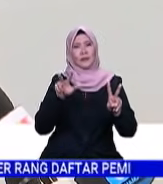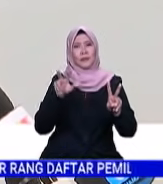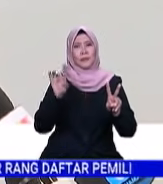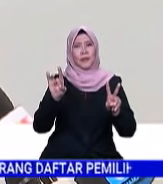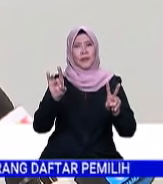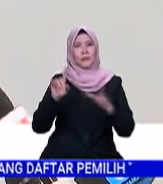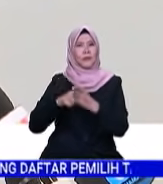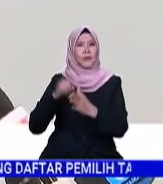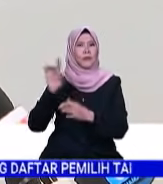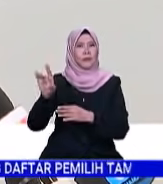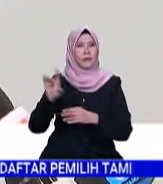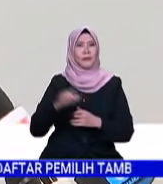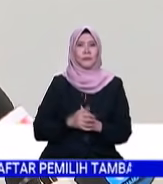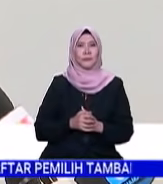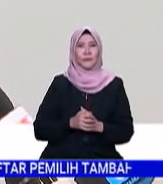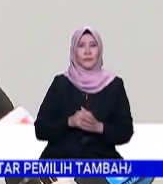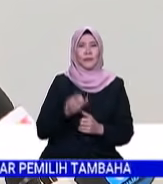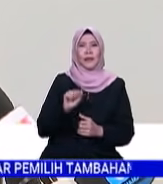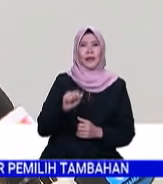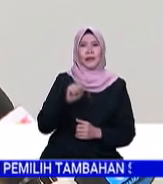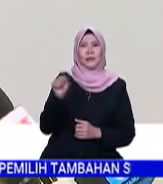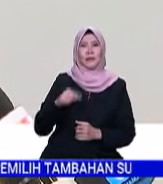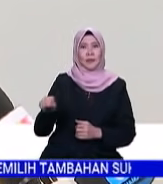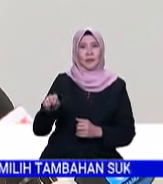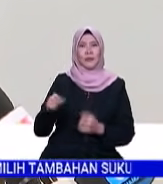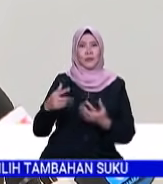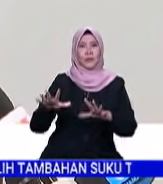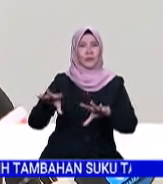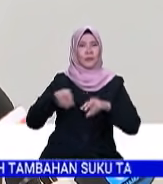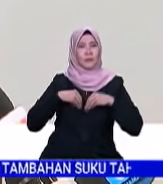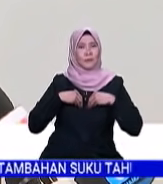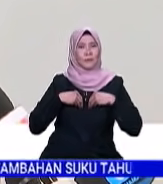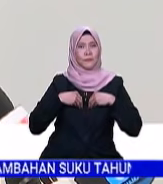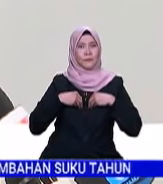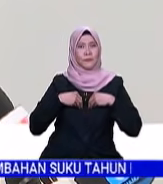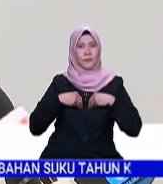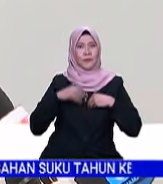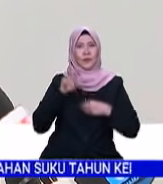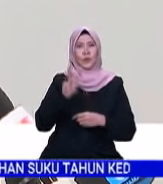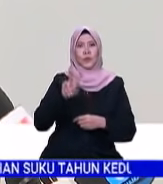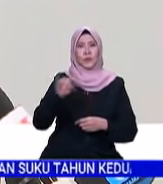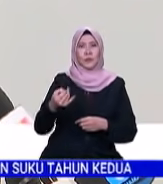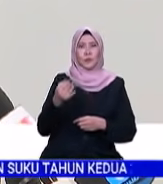Ogos. Bagi AstraZeneca, kita telah terima